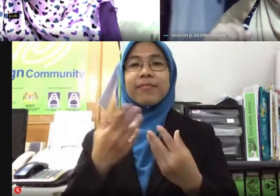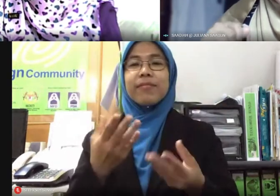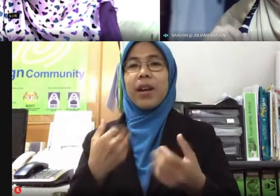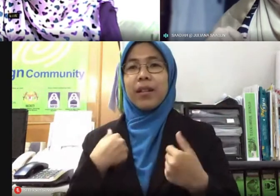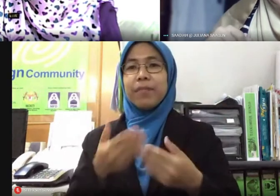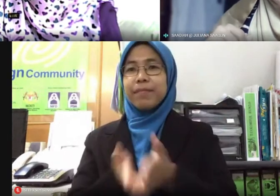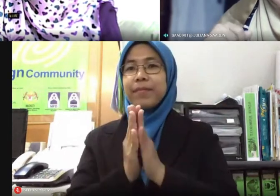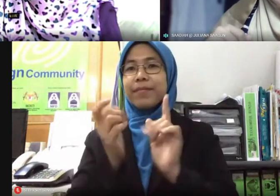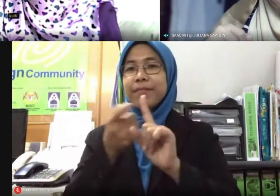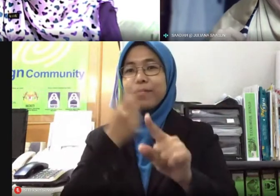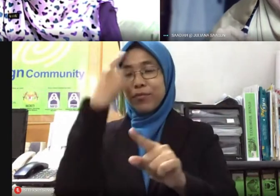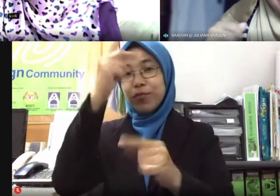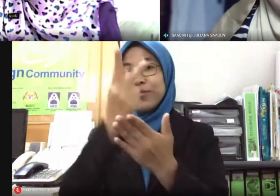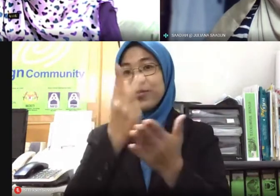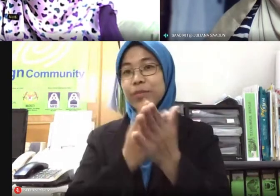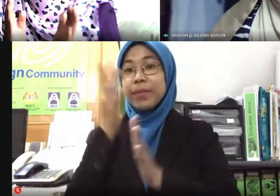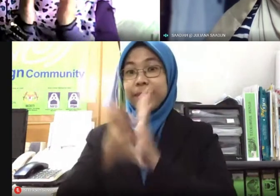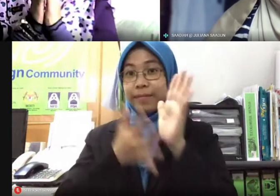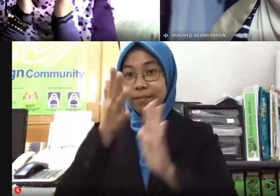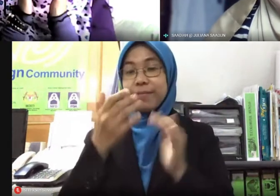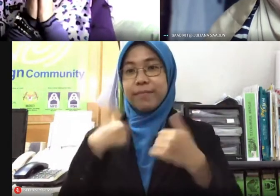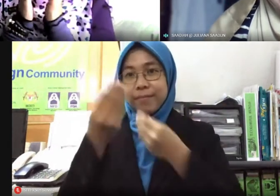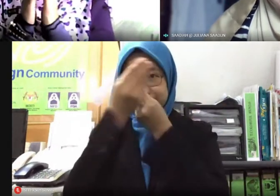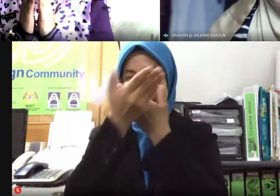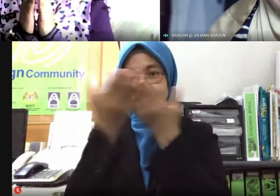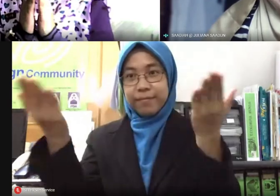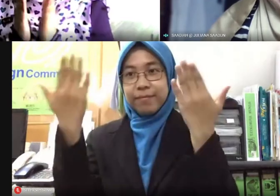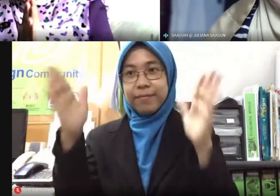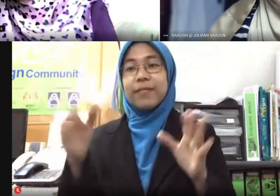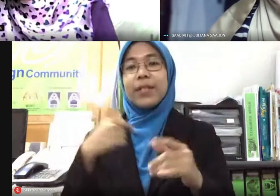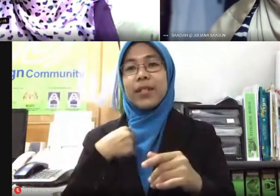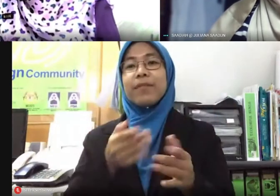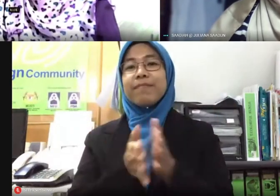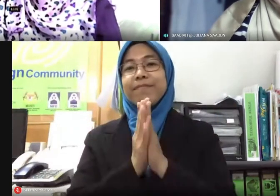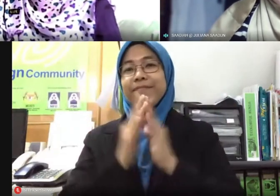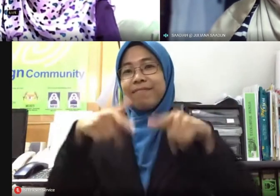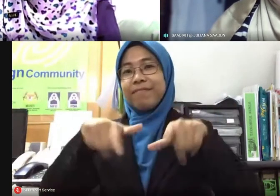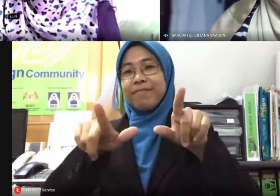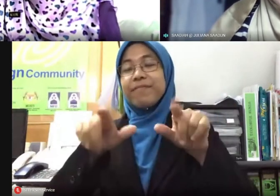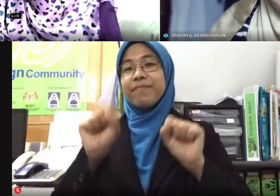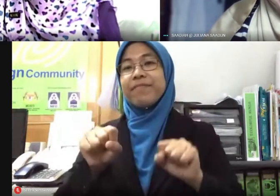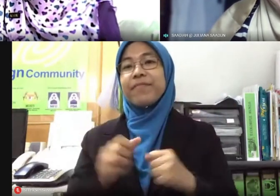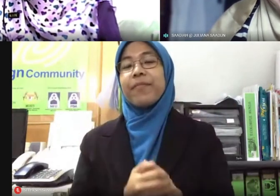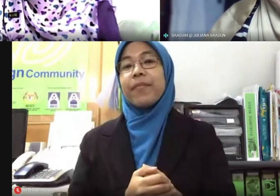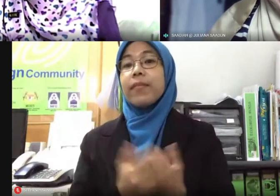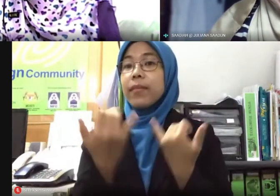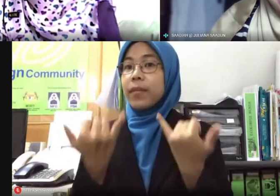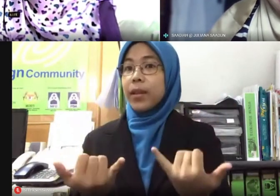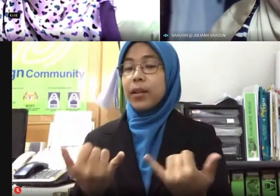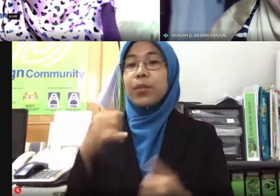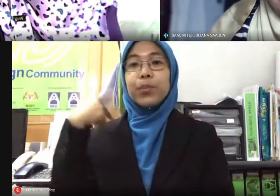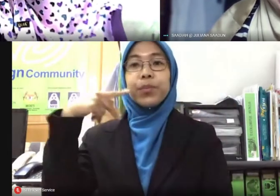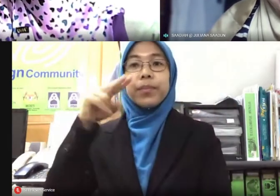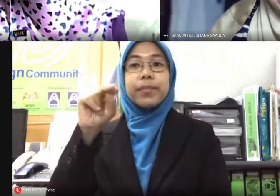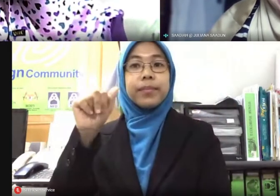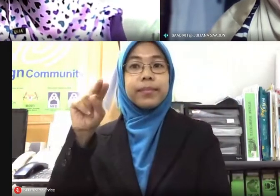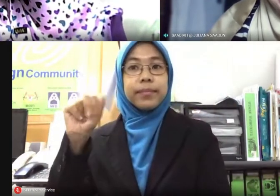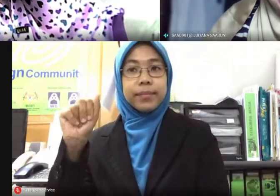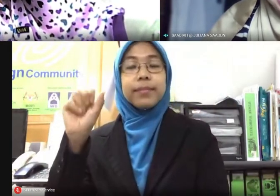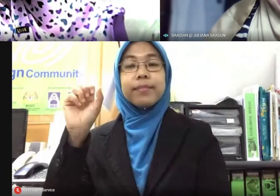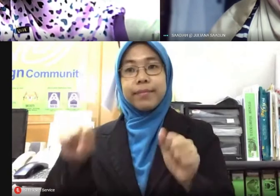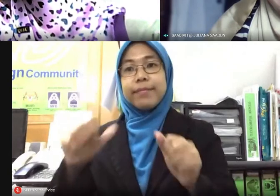isyarat. InsyaAllah kami akan buat hebahan sekiranya keadaan mengizinkan. Baiklah Puan Nana, saya kira Puan Nana boleh